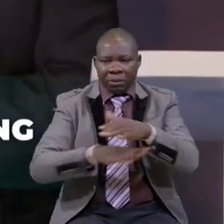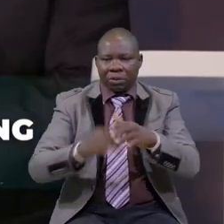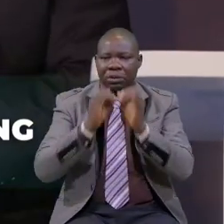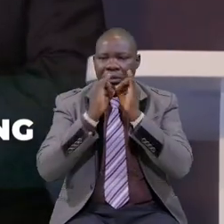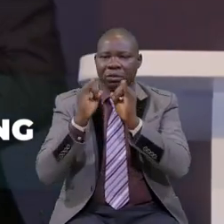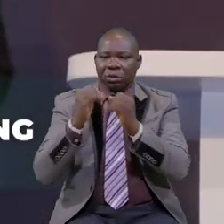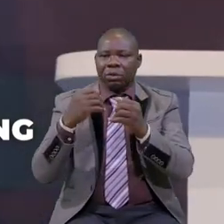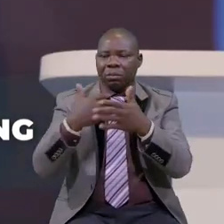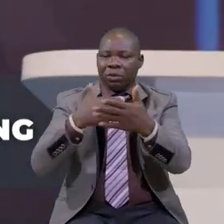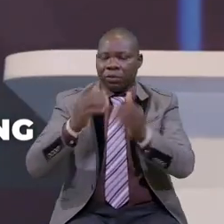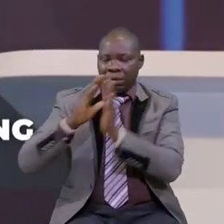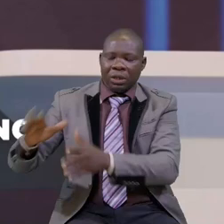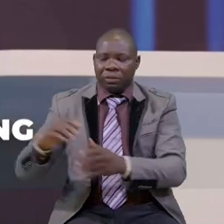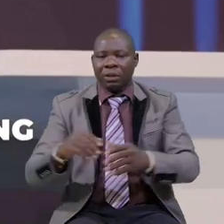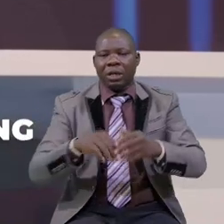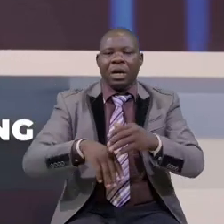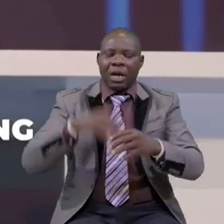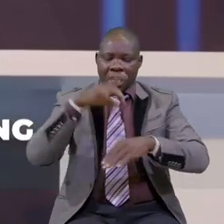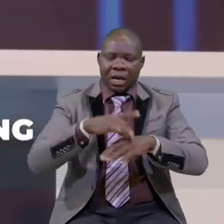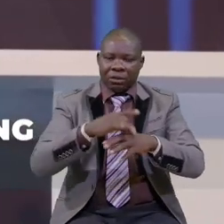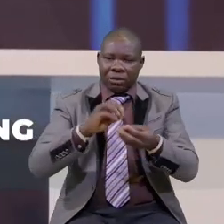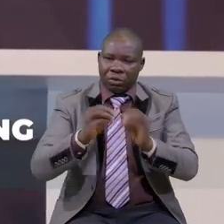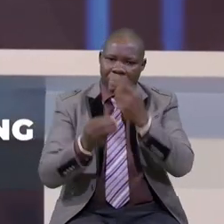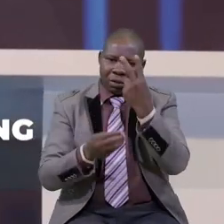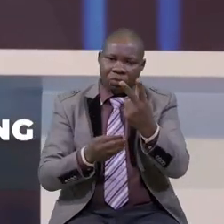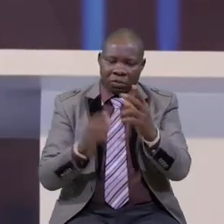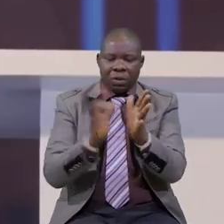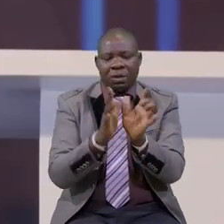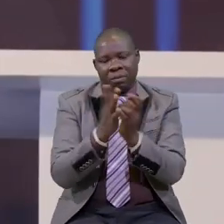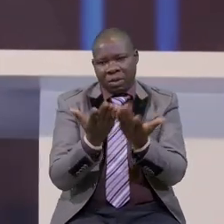quitter la terre. Deuxième point. La Bible, deux points.